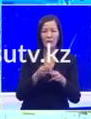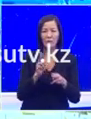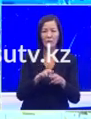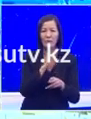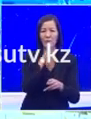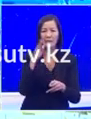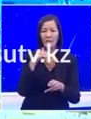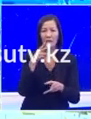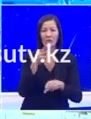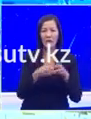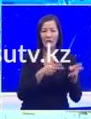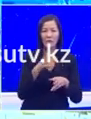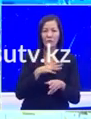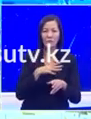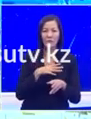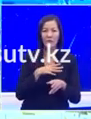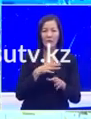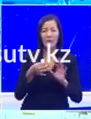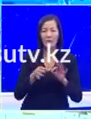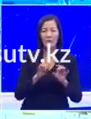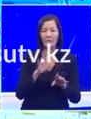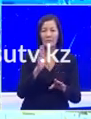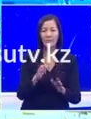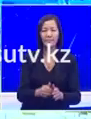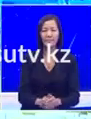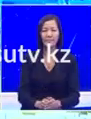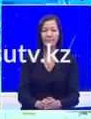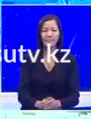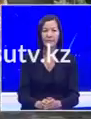ата-аналар шағым түсірген. Мәселенің мән-жайы бейне материалда.